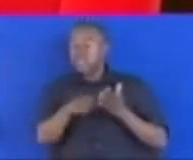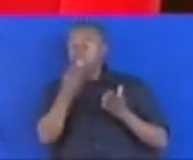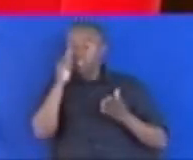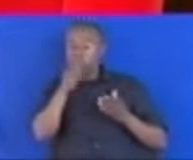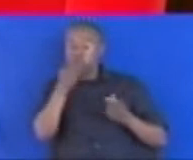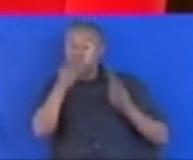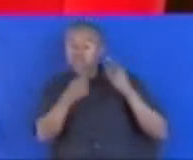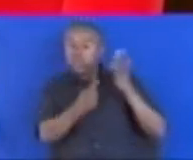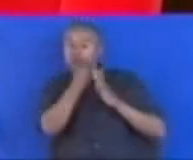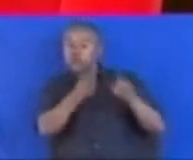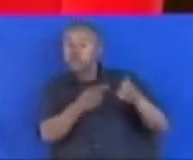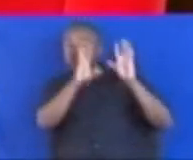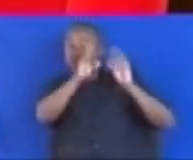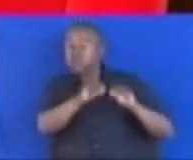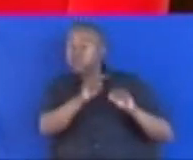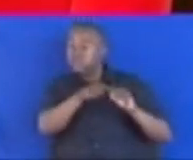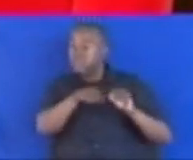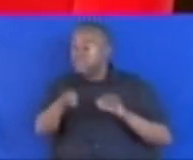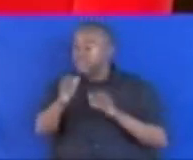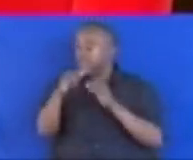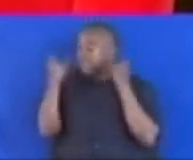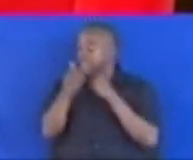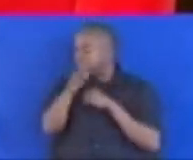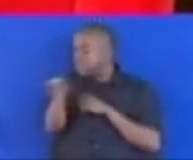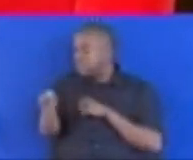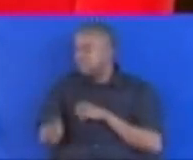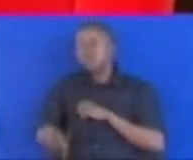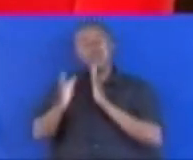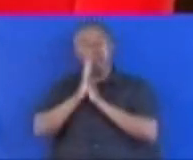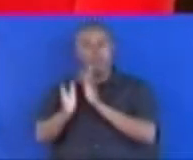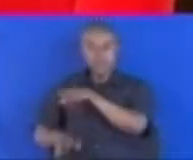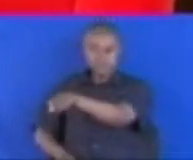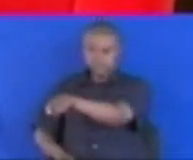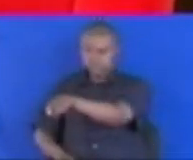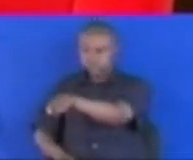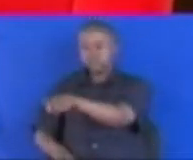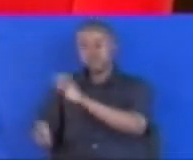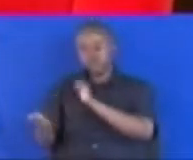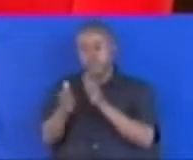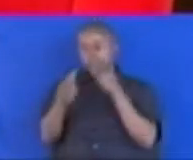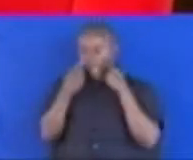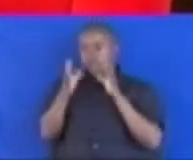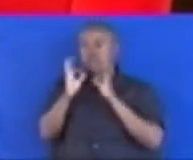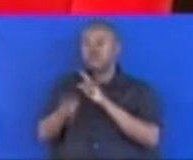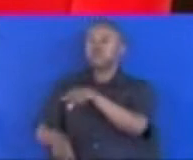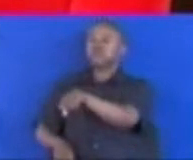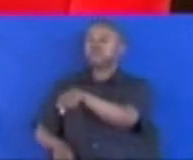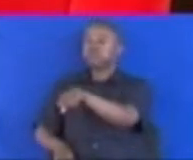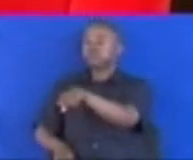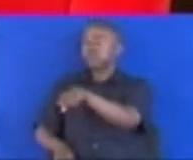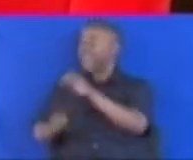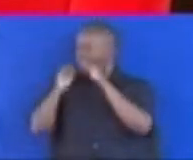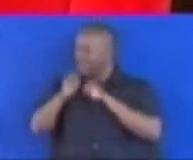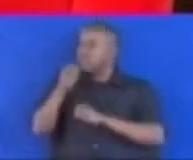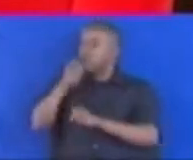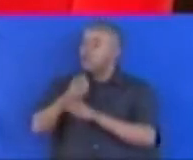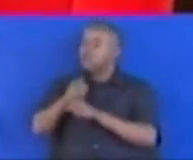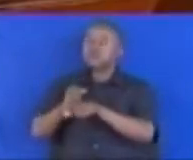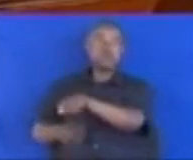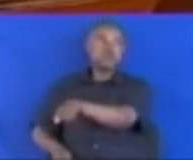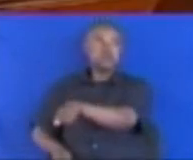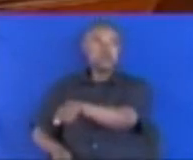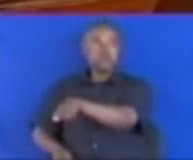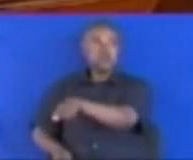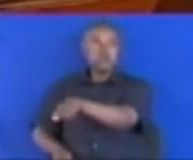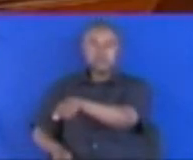matokeo tunaripoti kwenye hizi institution. Ninaomba sana hili swali angalie kwa makini, lifanyiwe kazi, na mwisho wa